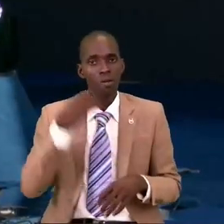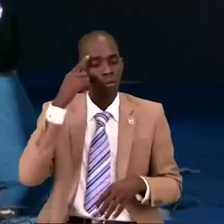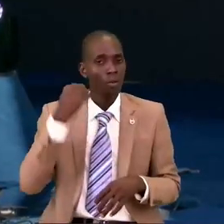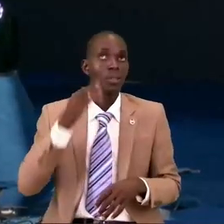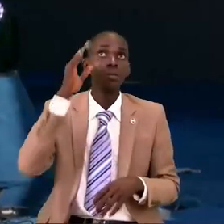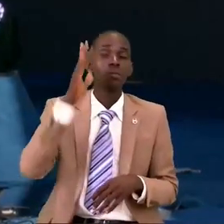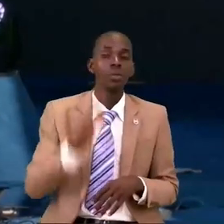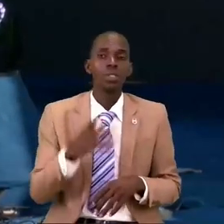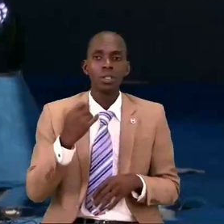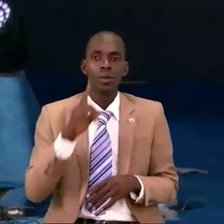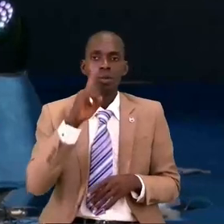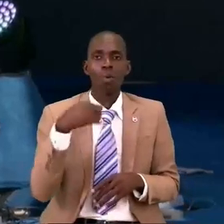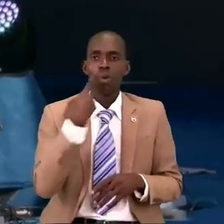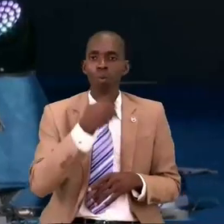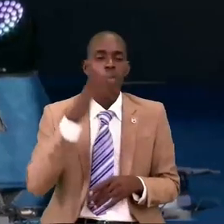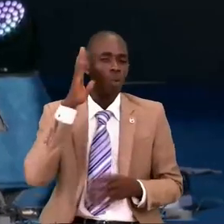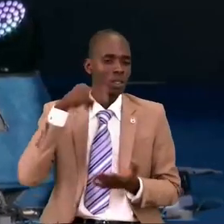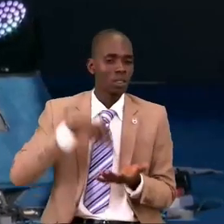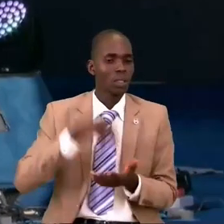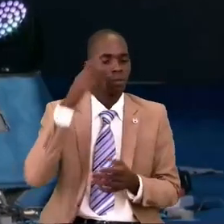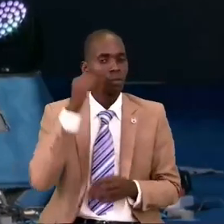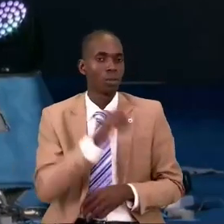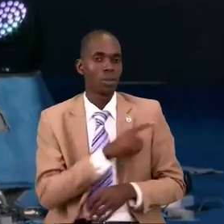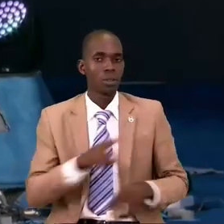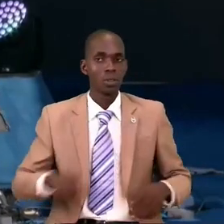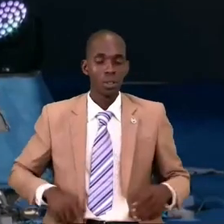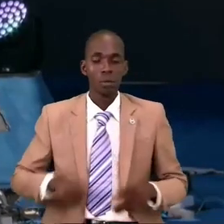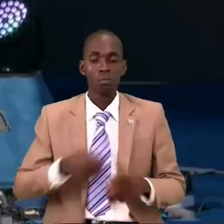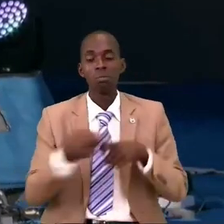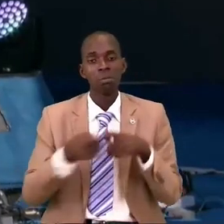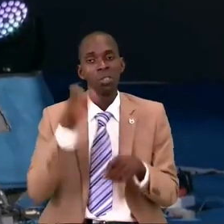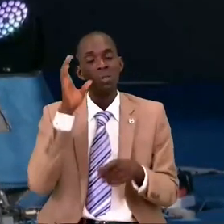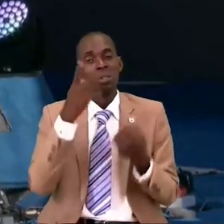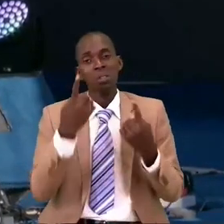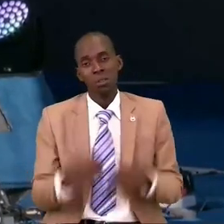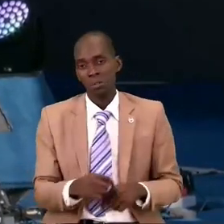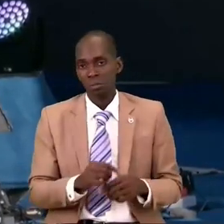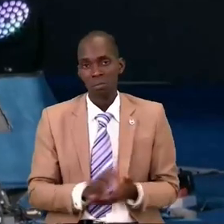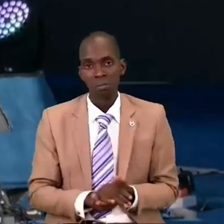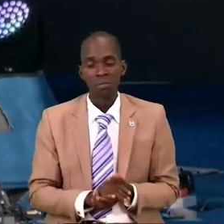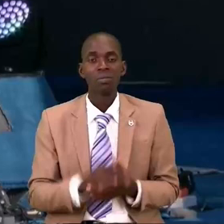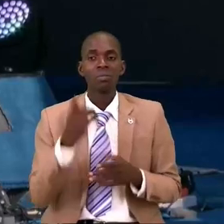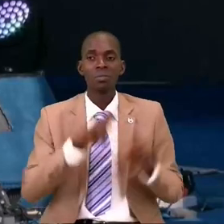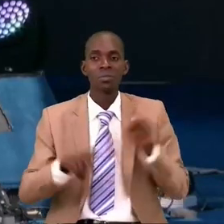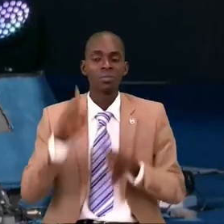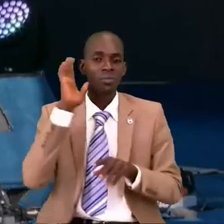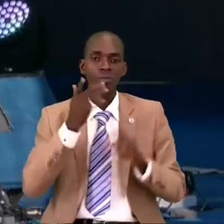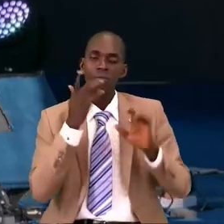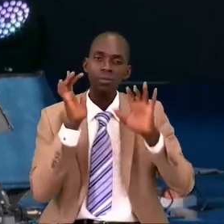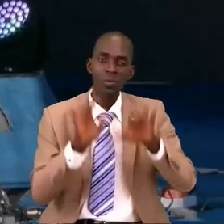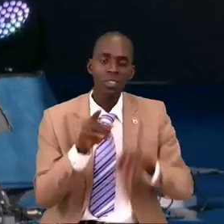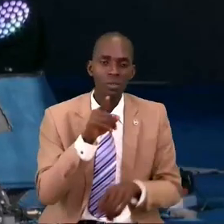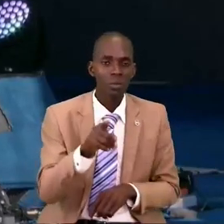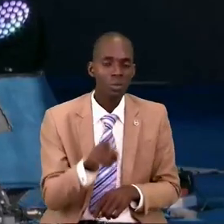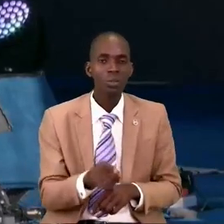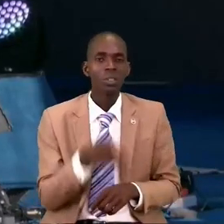viendront. Il y aura des malcompréhensions, il y aura de mauvaises représentations, beaucoup de choses viendront. Et